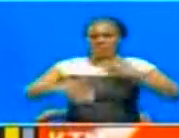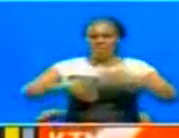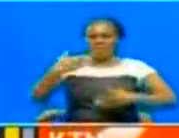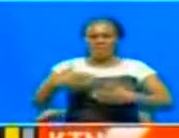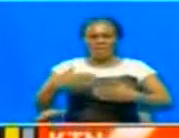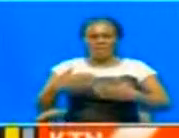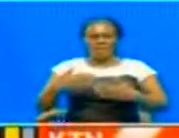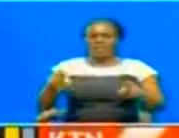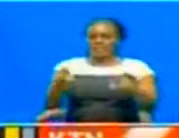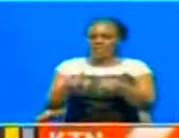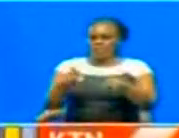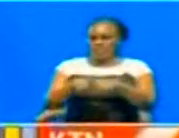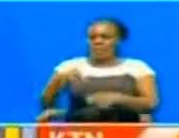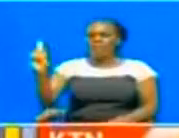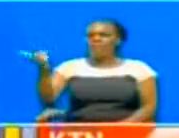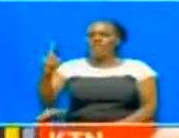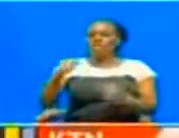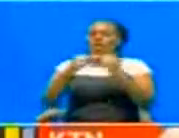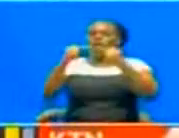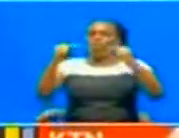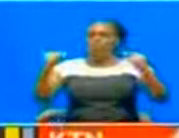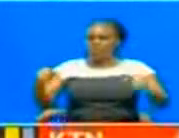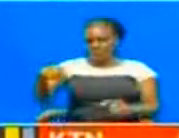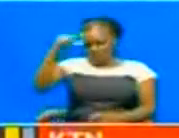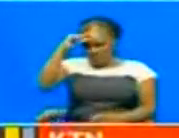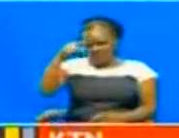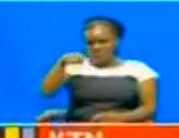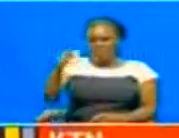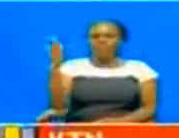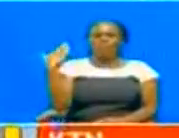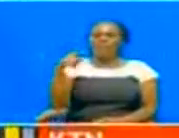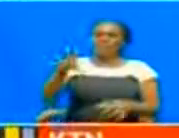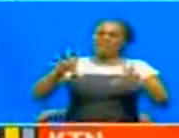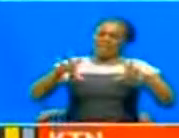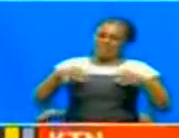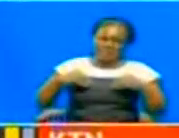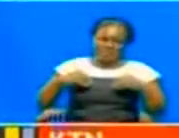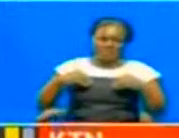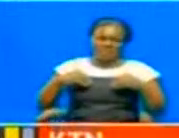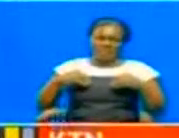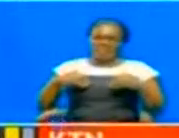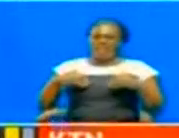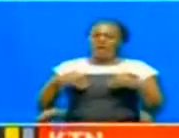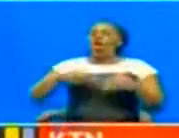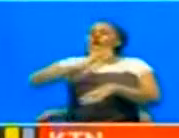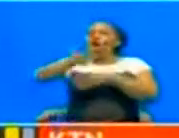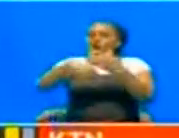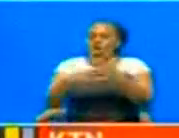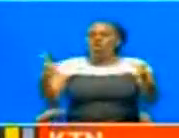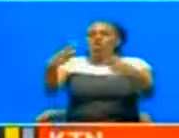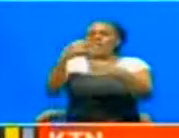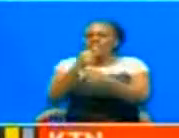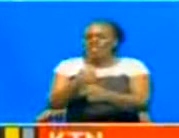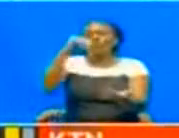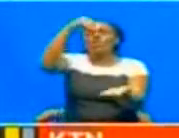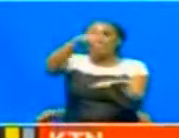Kwa mujibu wa waziri, wale wanaopinga maagizo ya serikali walikuwa awali wameyakubali. Kupet was involved, Nat was